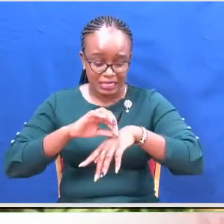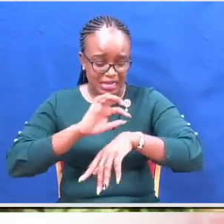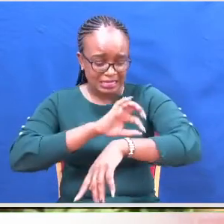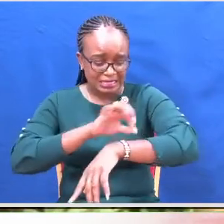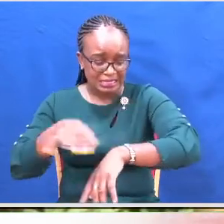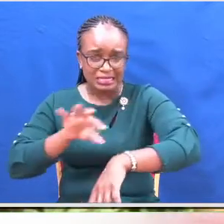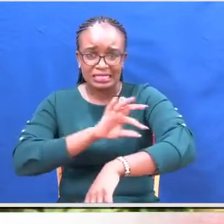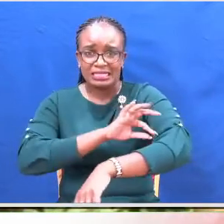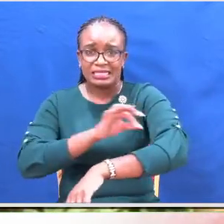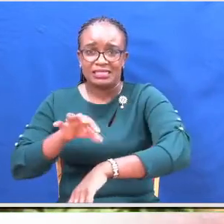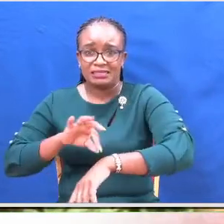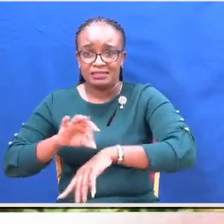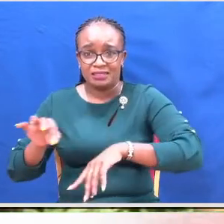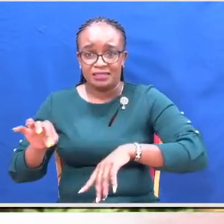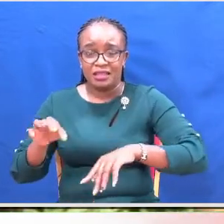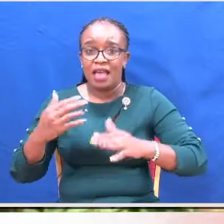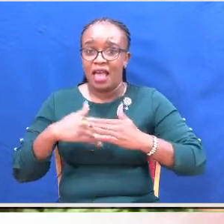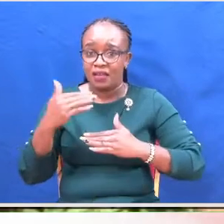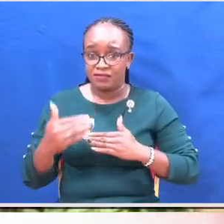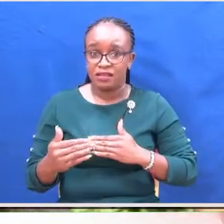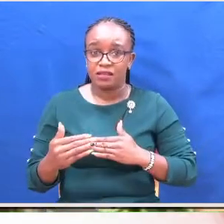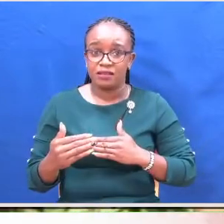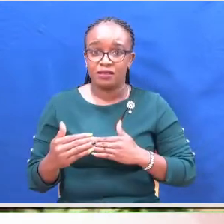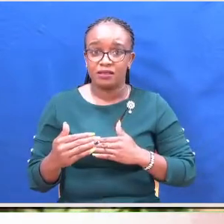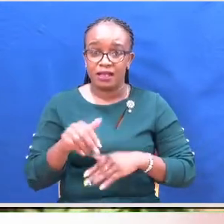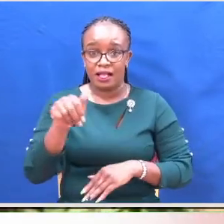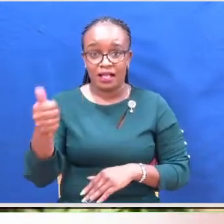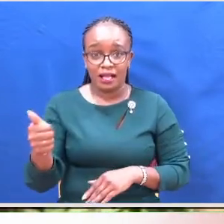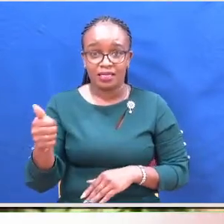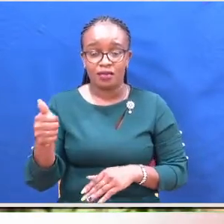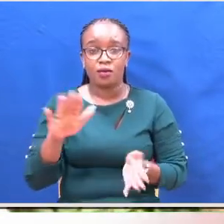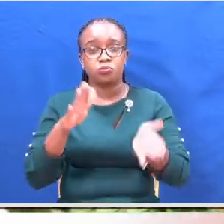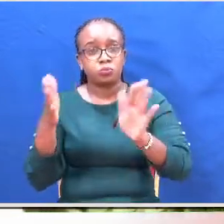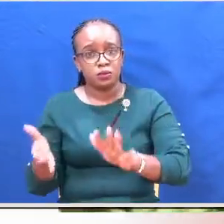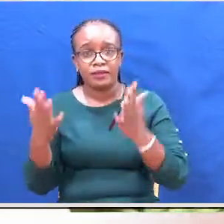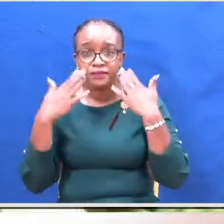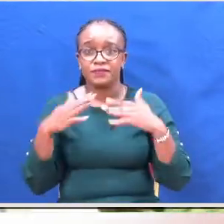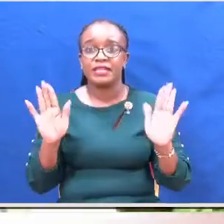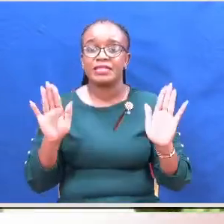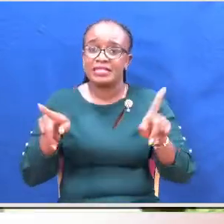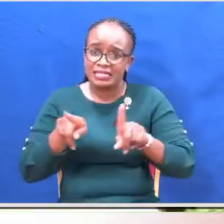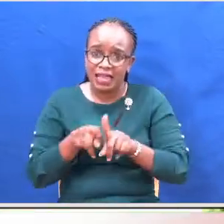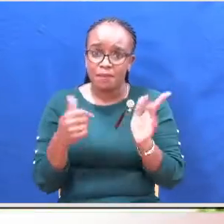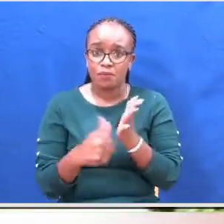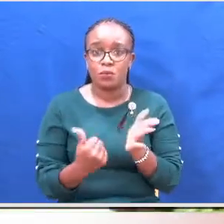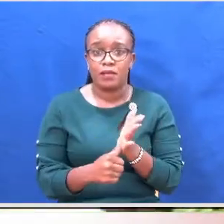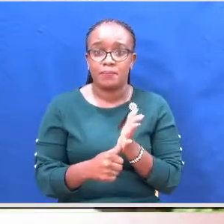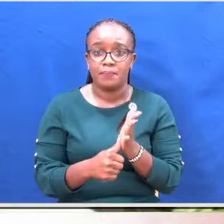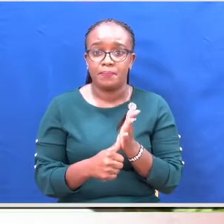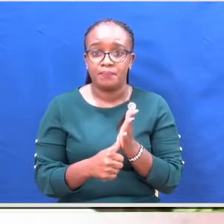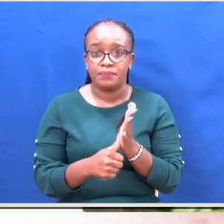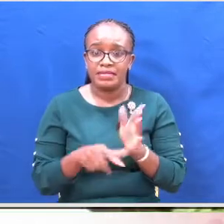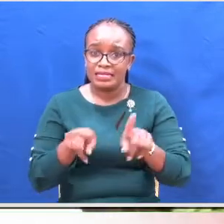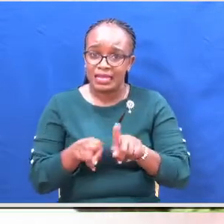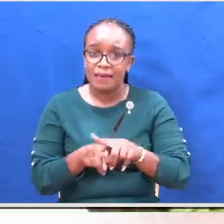ikazika. Kidogo, mwingine akakufa huko ngambo tena mkono tu, hapo ngambo kidogo. Mkono